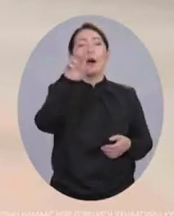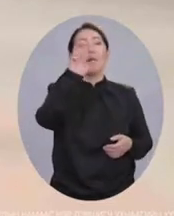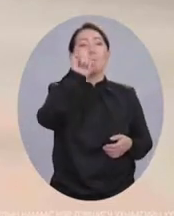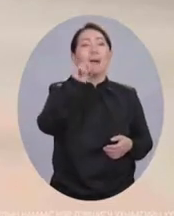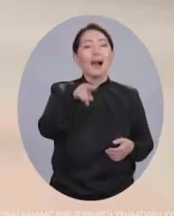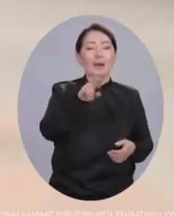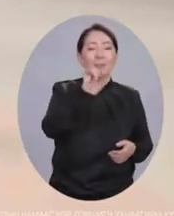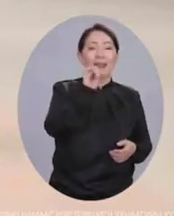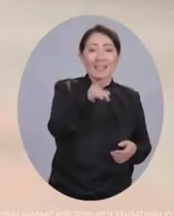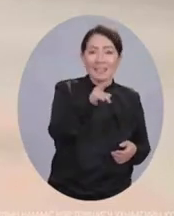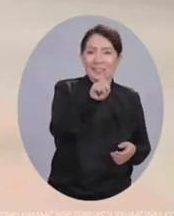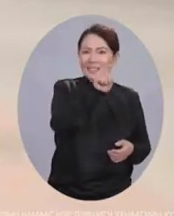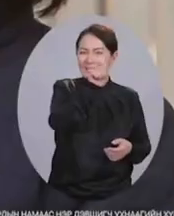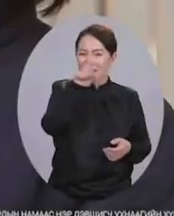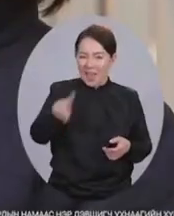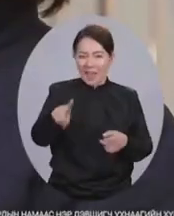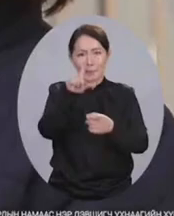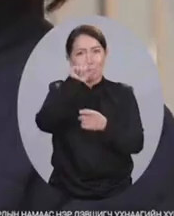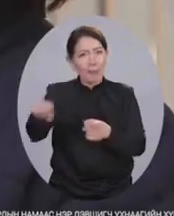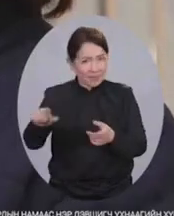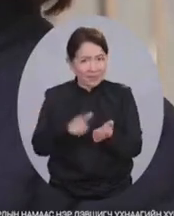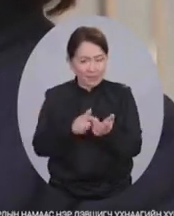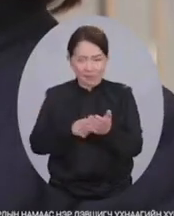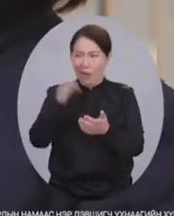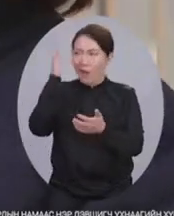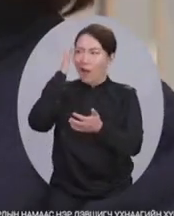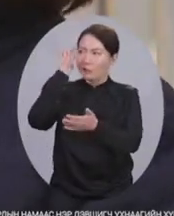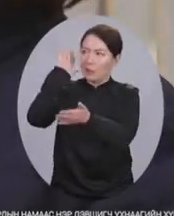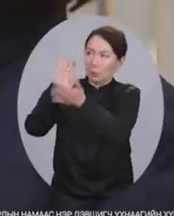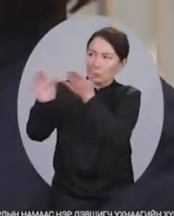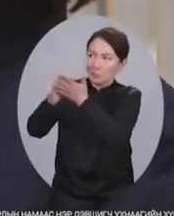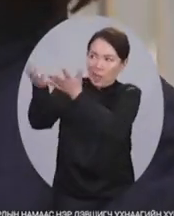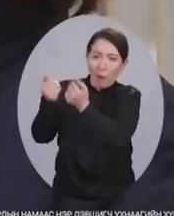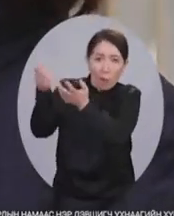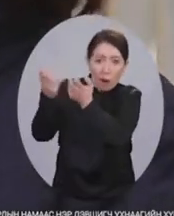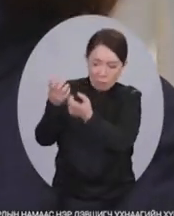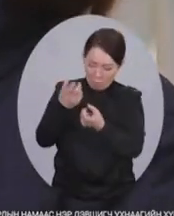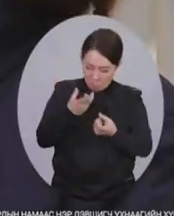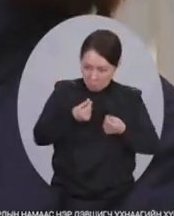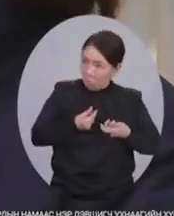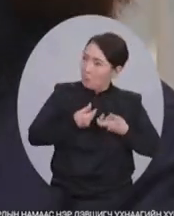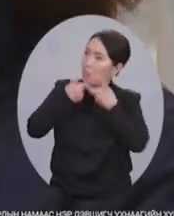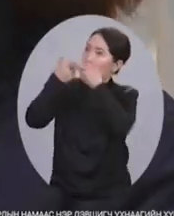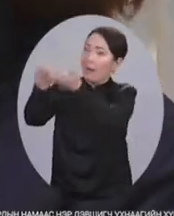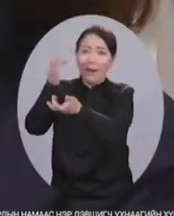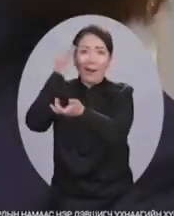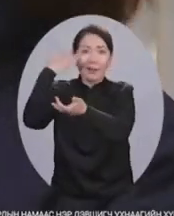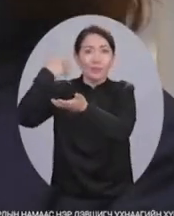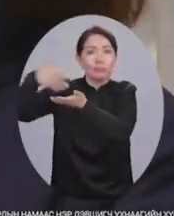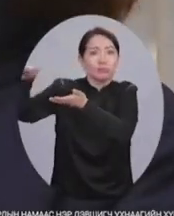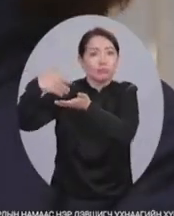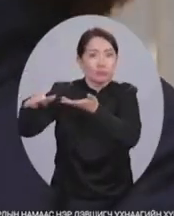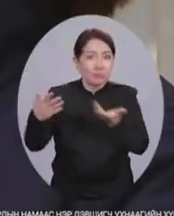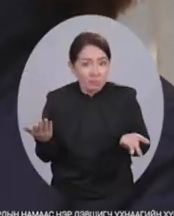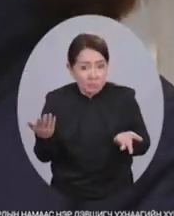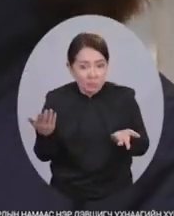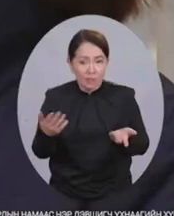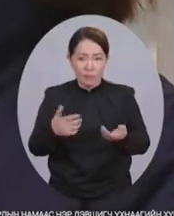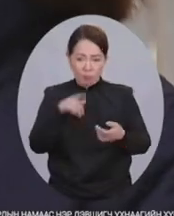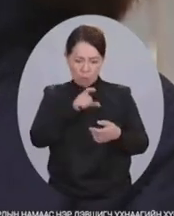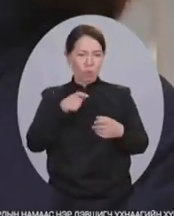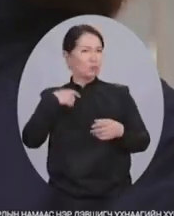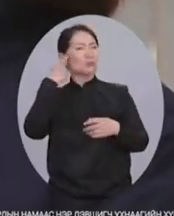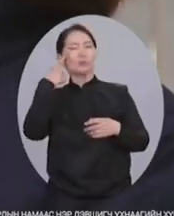одоо хүүгийн тэр банкны зээл мөрийг багасгах хэрэгтэй. Гаднаас худалдаж аваад ээ гэдэг шин тэр манай мөнгө тэрх баялагч гадшаа урсаад ээ гэсэн